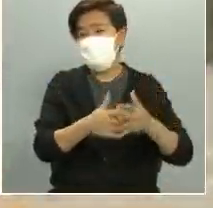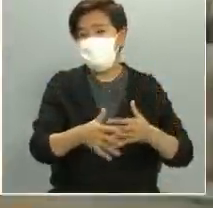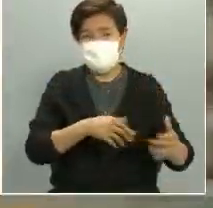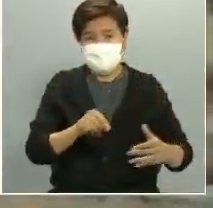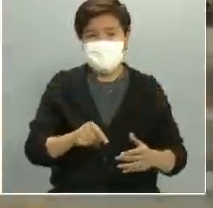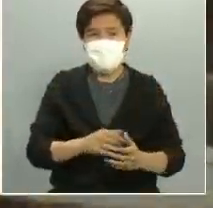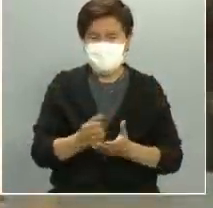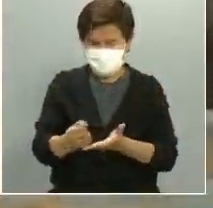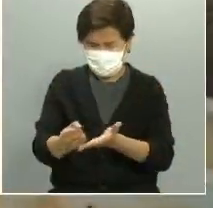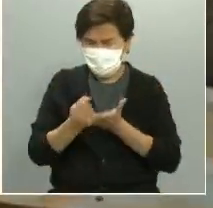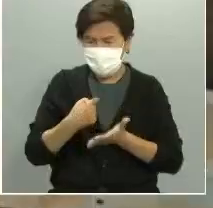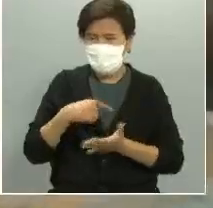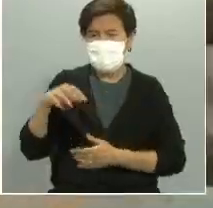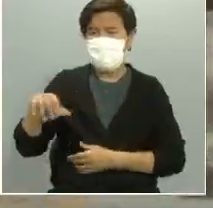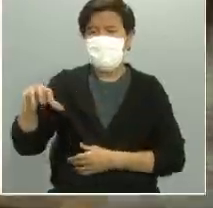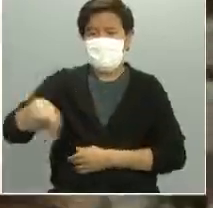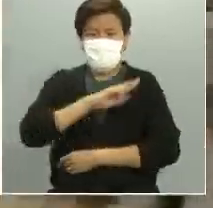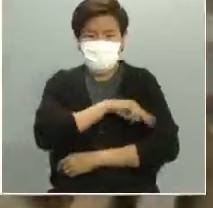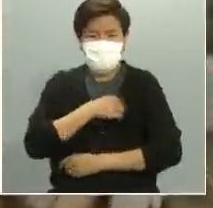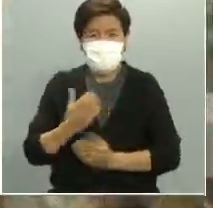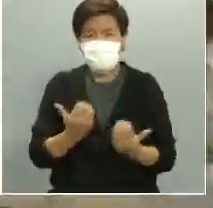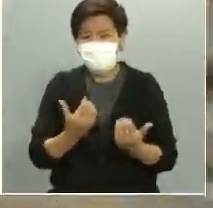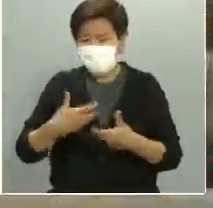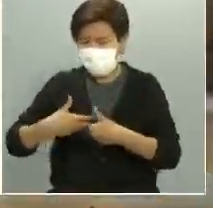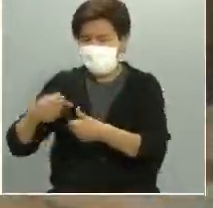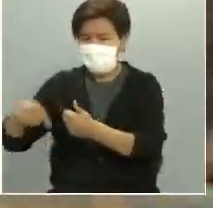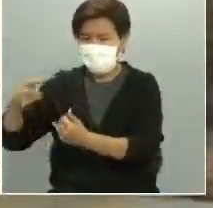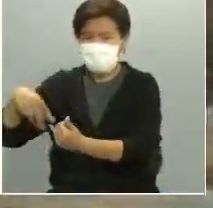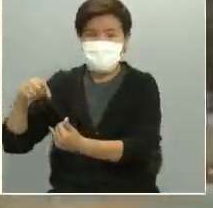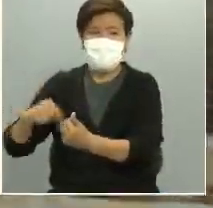กไปรักษาแล้วอยากให้หายกลับมาอยู่กับพ่อเหมือนเดิมแต่บ้านคุณพ่อโดนเผาวอดทั้งหลัง